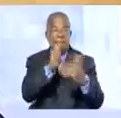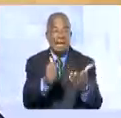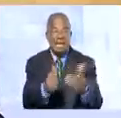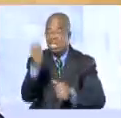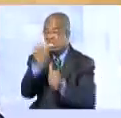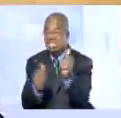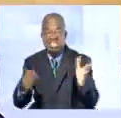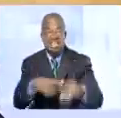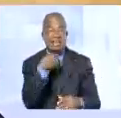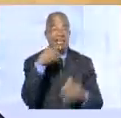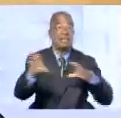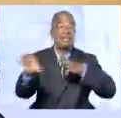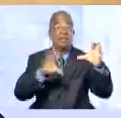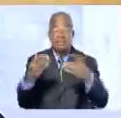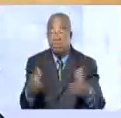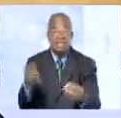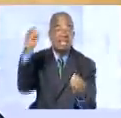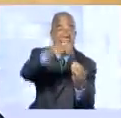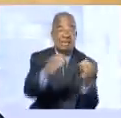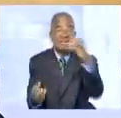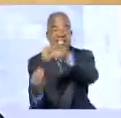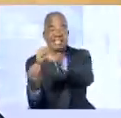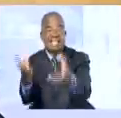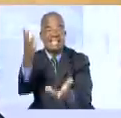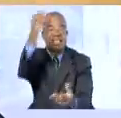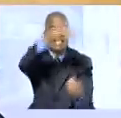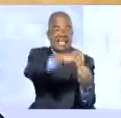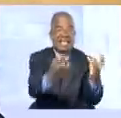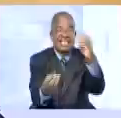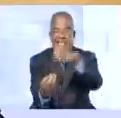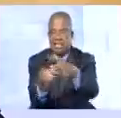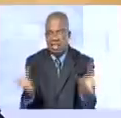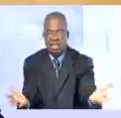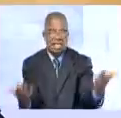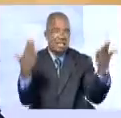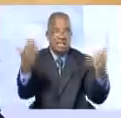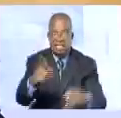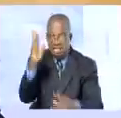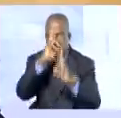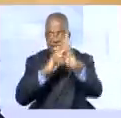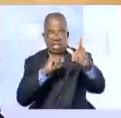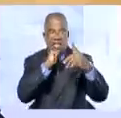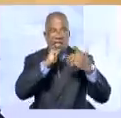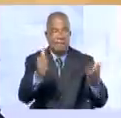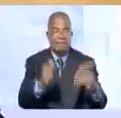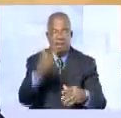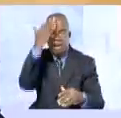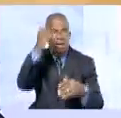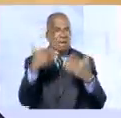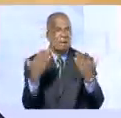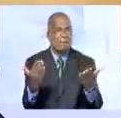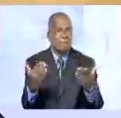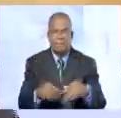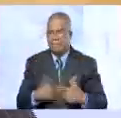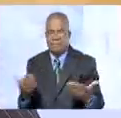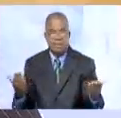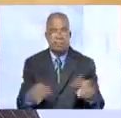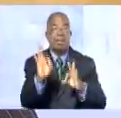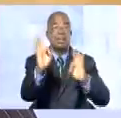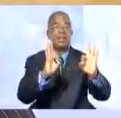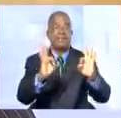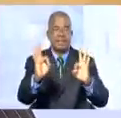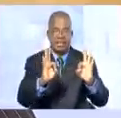bien sont respectés par endroit. Dans certaines communes, les revendeurs ne respectent pas ces prix pour diverses raisons. Les explications d'Herban